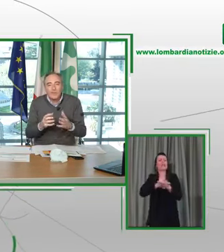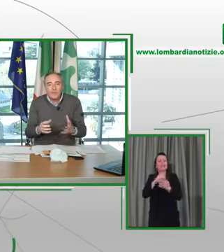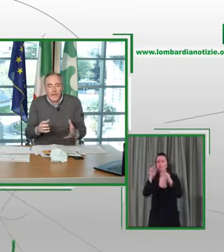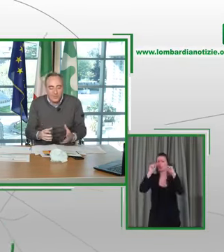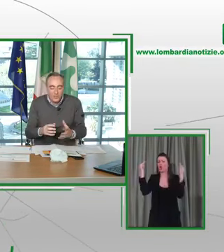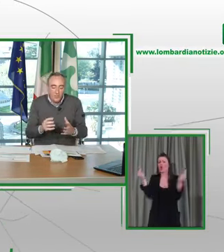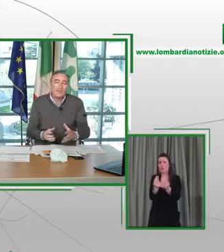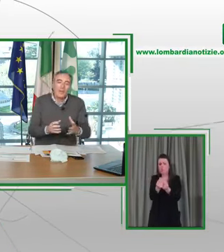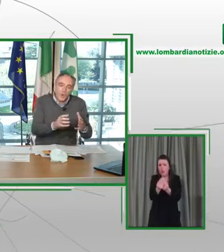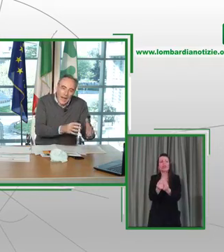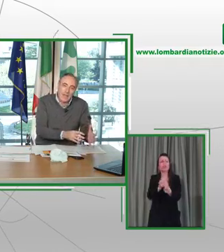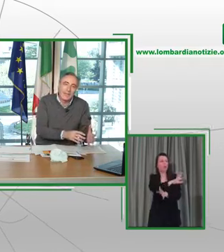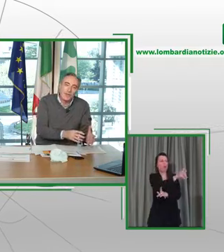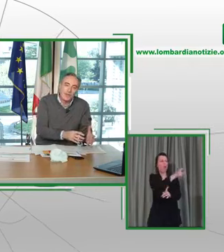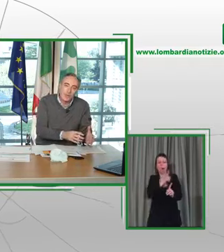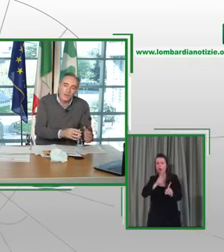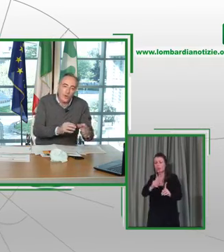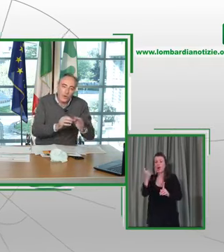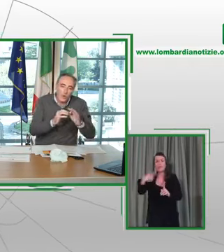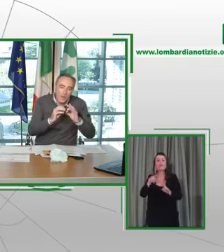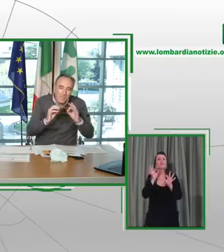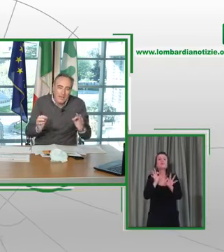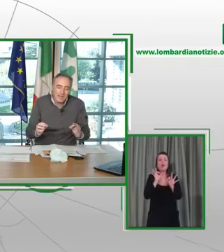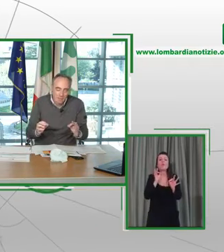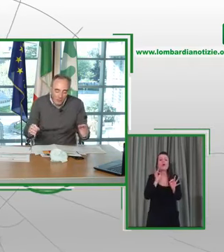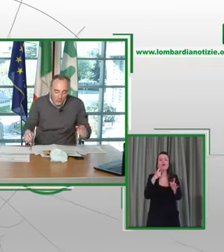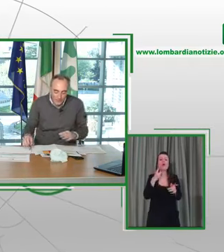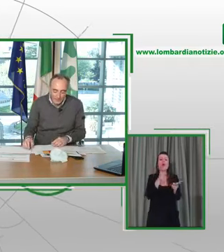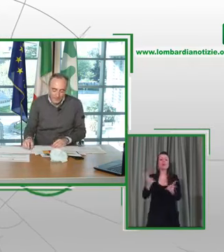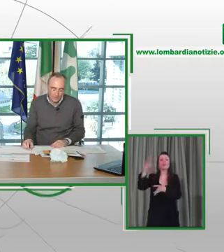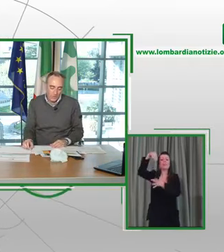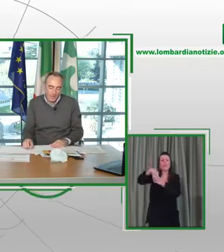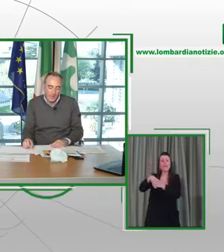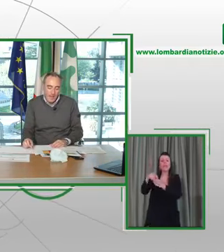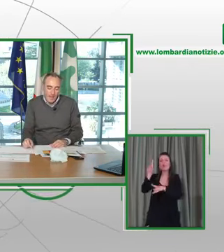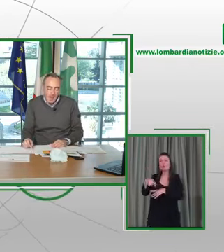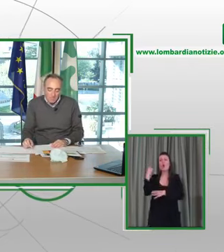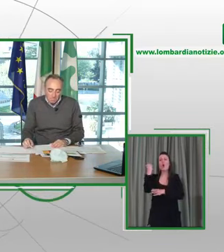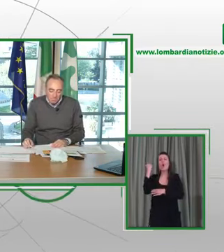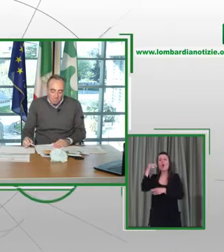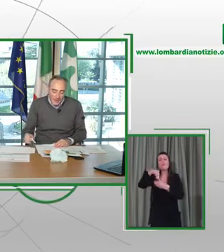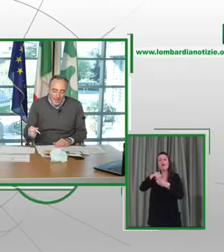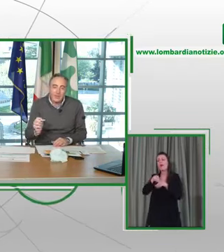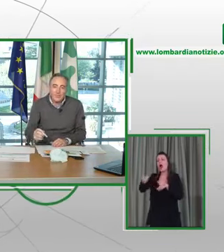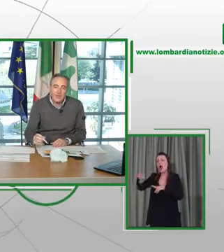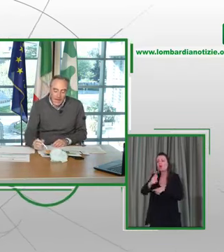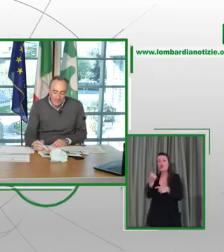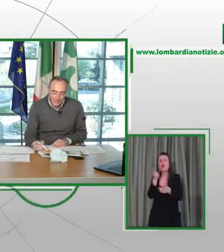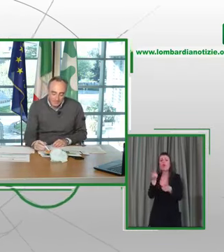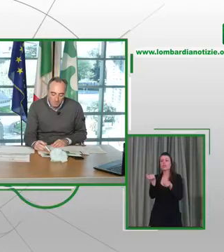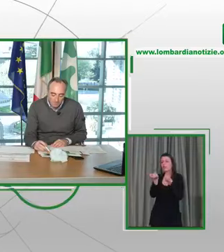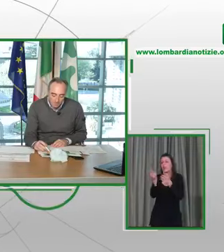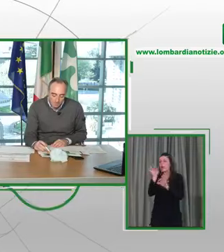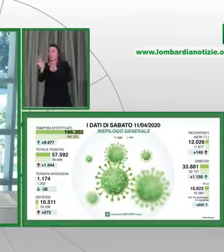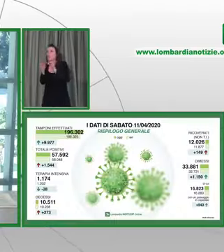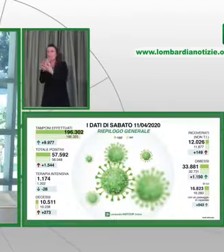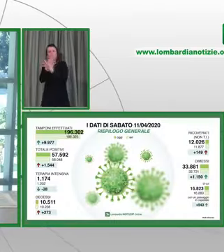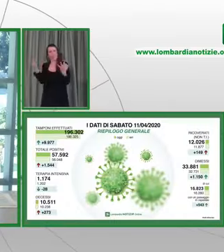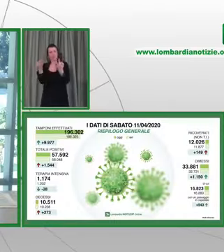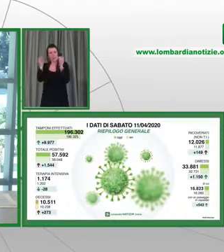degli ospedali ci si prende cura anche degli operatori con la massima cura e attenzione arriviamo ai dati